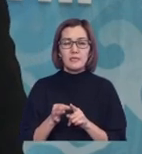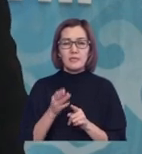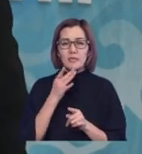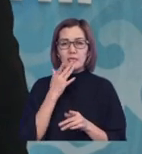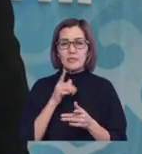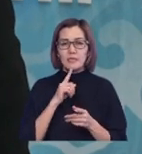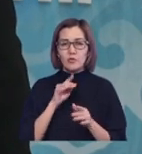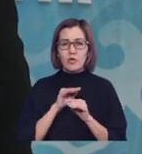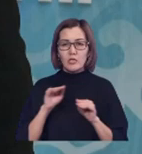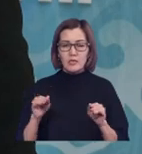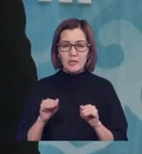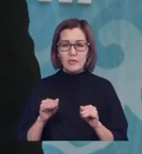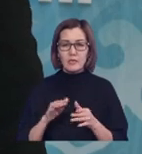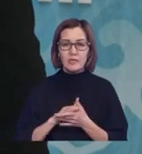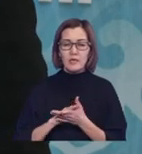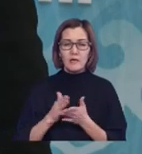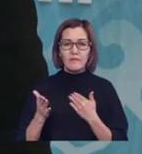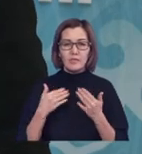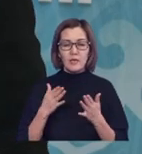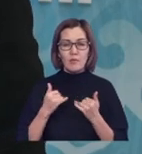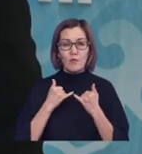этносаралық тұрақтылықты қамтамасыз ету,